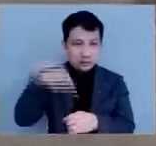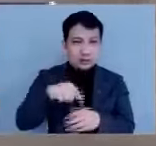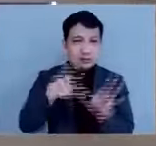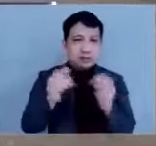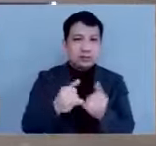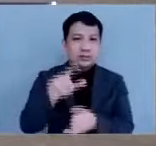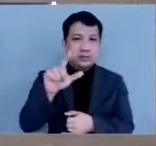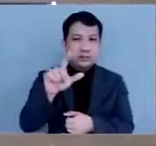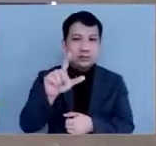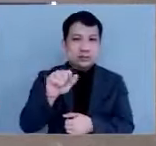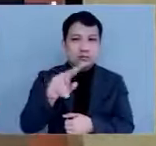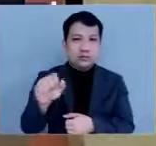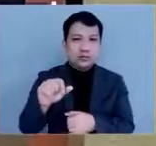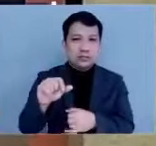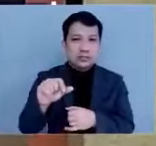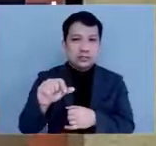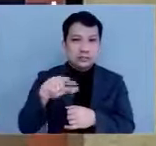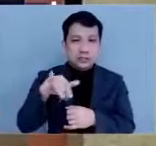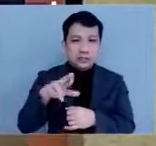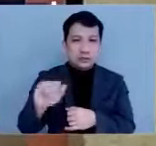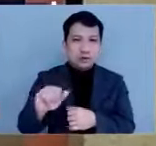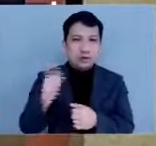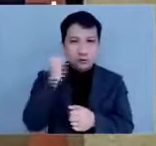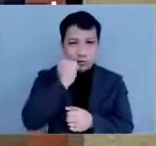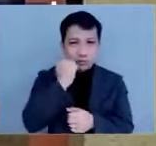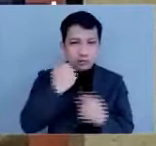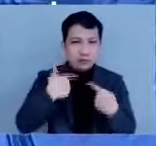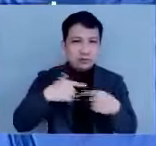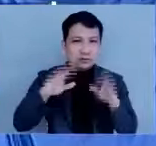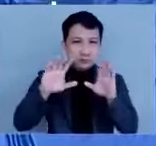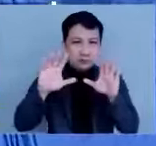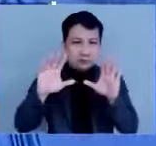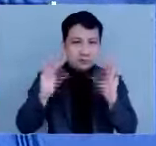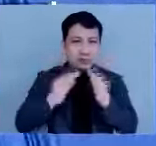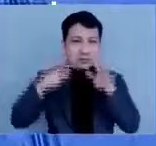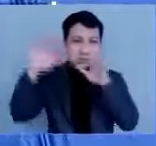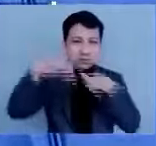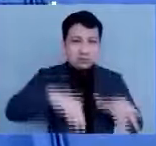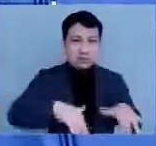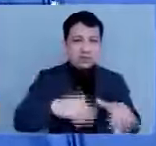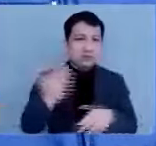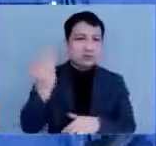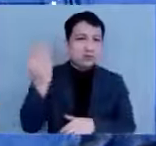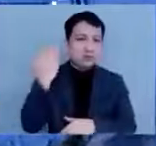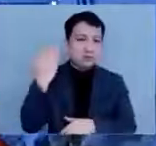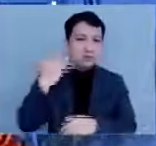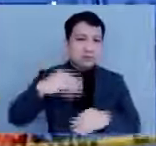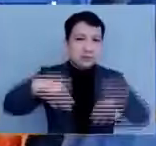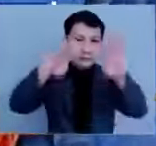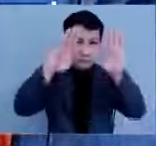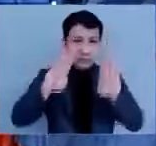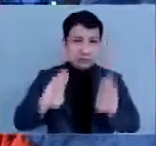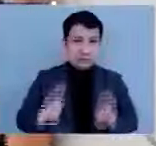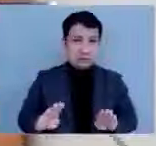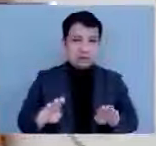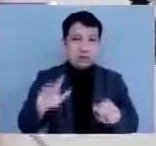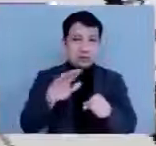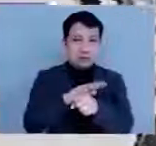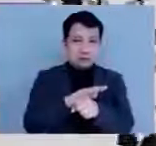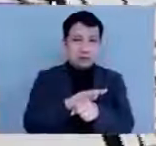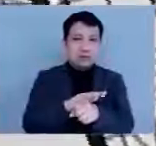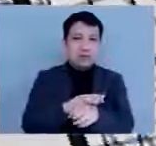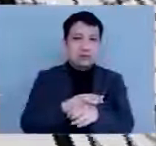Quirino Hill na isa sa mga landslide-prone barangays. May dati na ring landslide dito na tinakpan din muna ng tarapal. Nasa